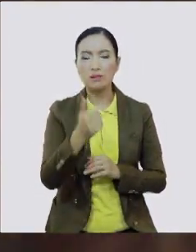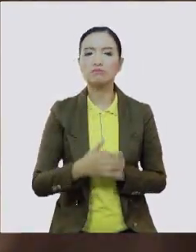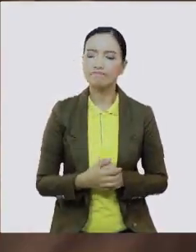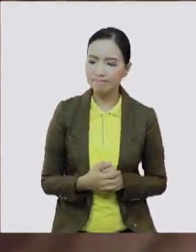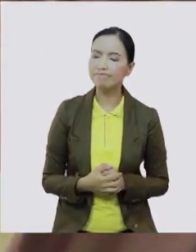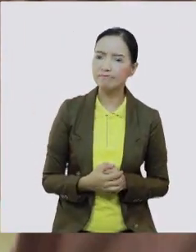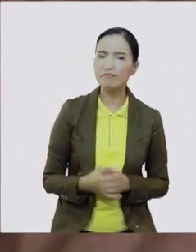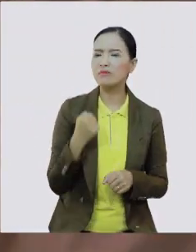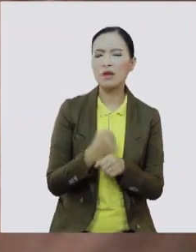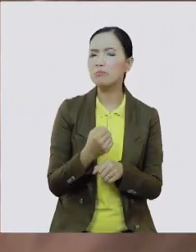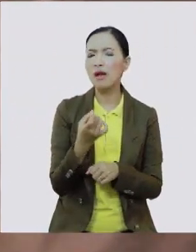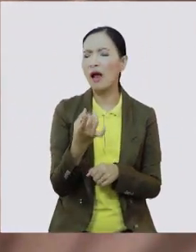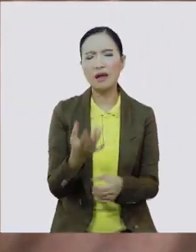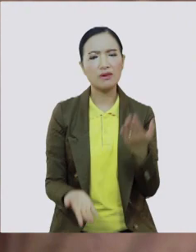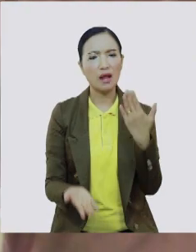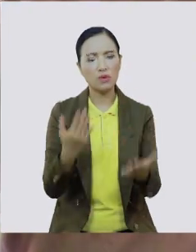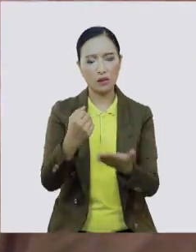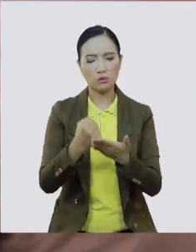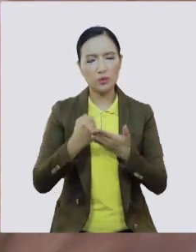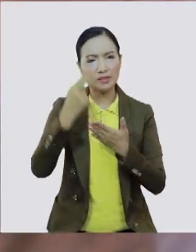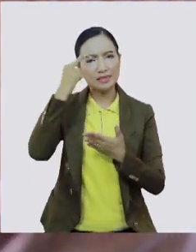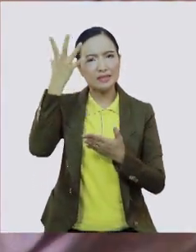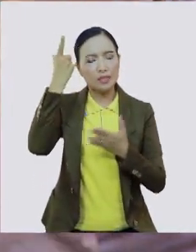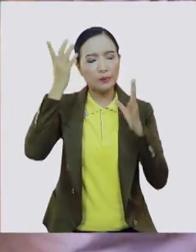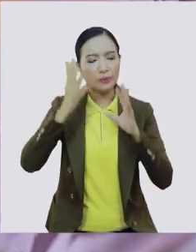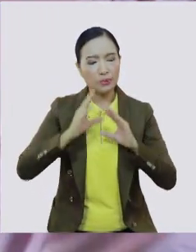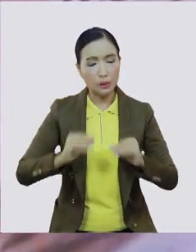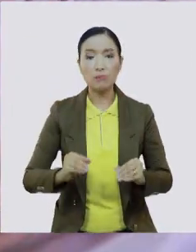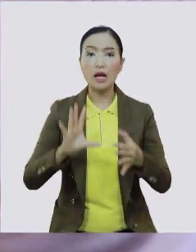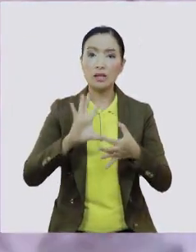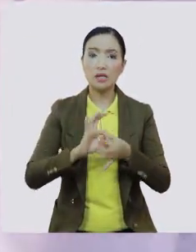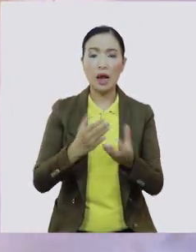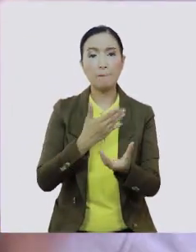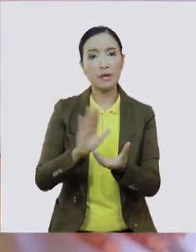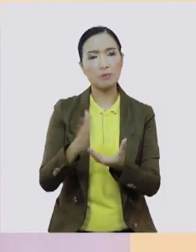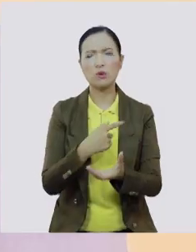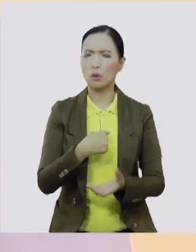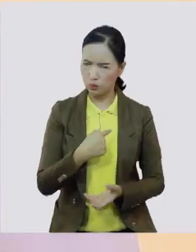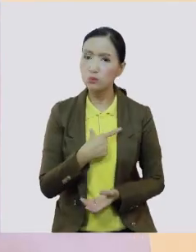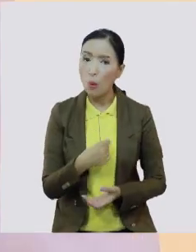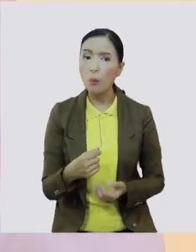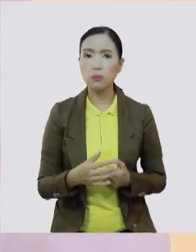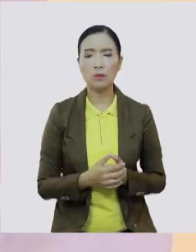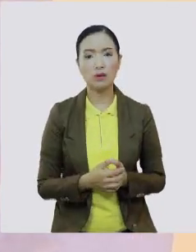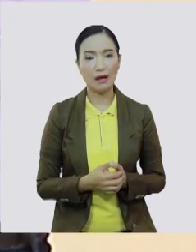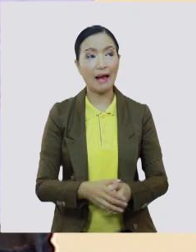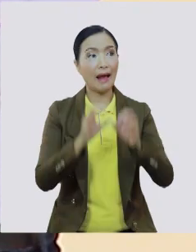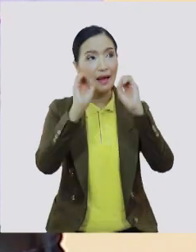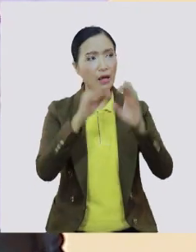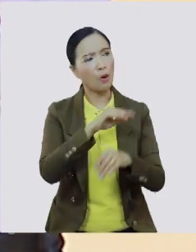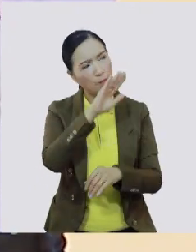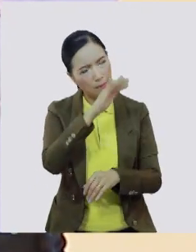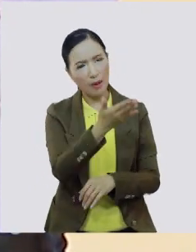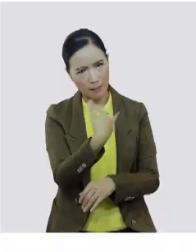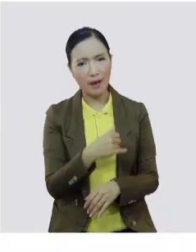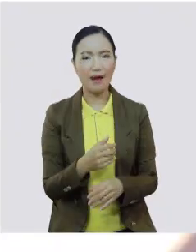ก็ได้ค่ะที่ทำแล้วมันผ่อนคลายอ่ะแล้วทีนี้กีฬาปิงปองอ่ะเป็นกีฬาชนิดนึงที่เราชอบแต่ทีนี้ไปๆมาอาจารย์บอกว่ามาเล่นให้อา